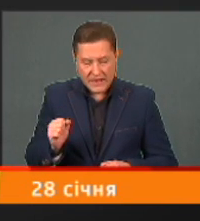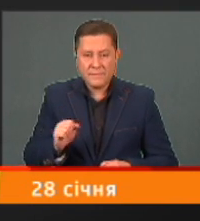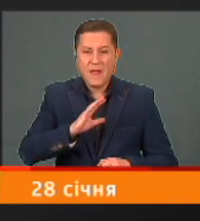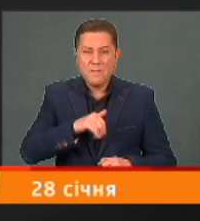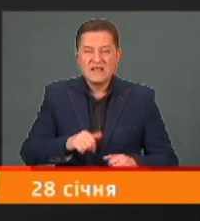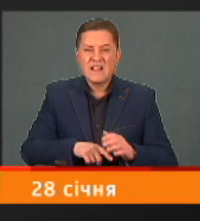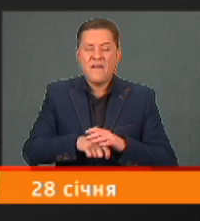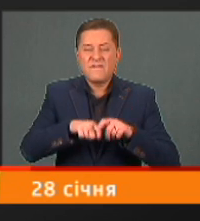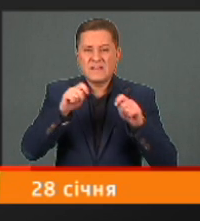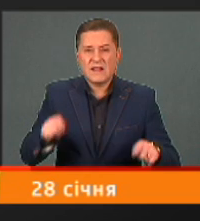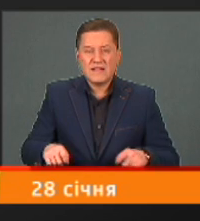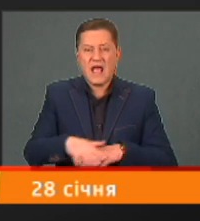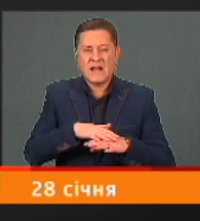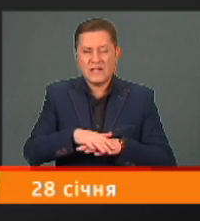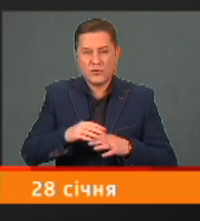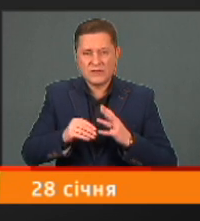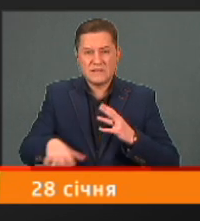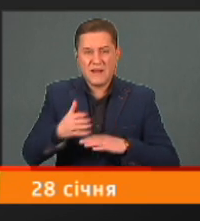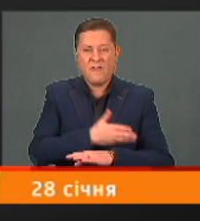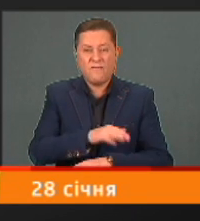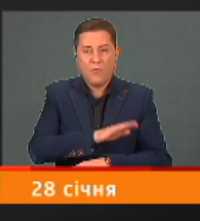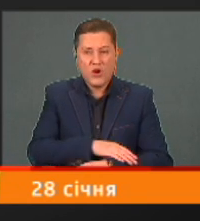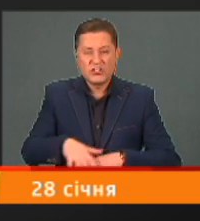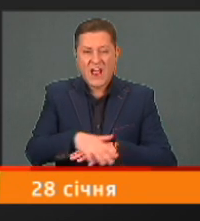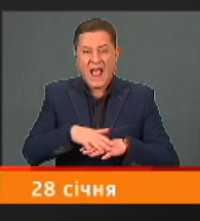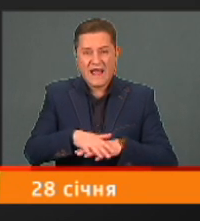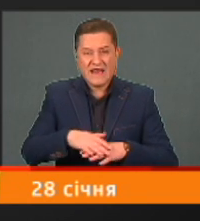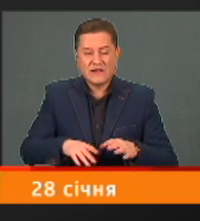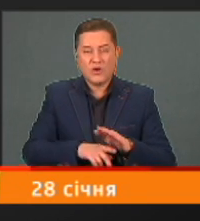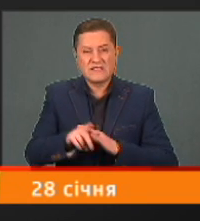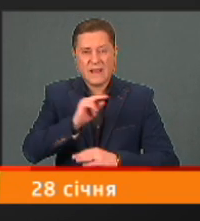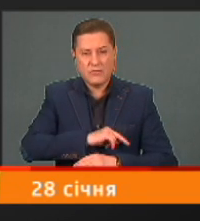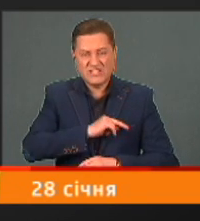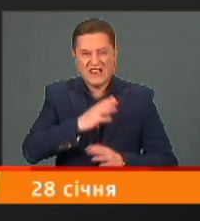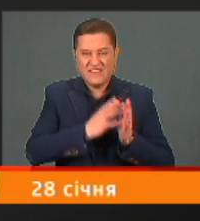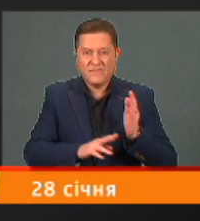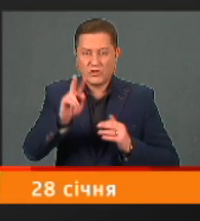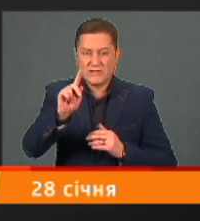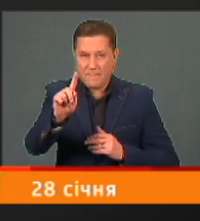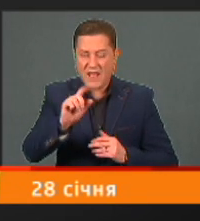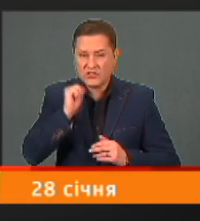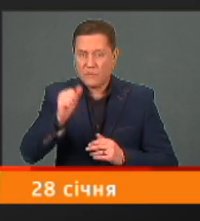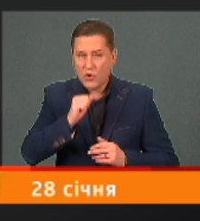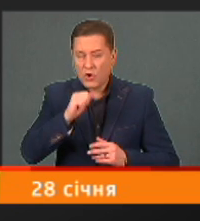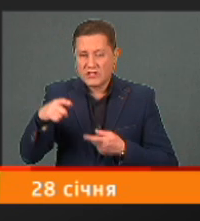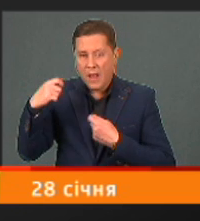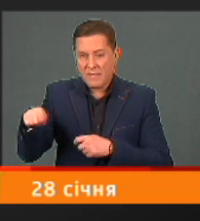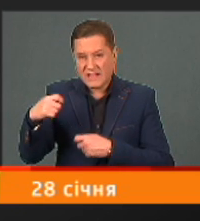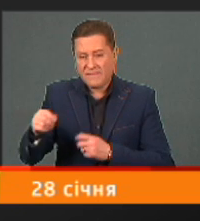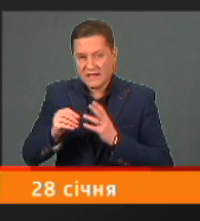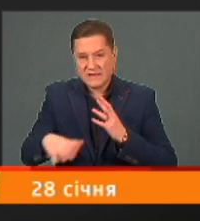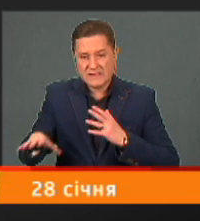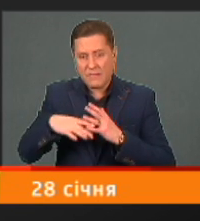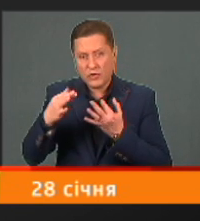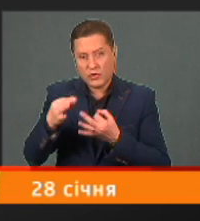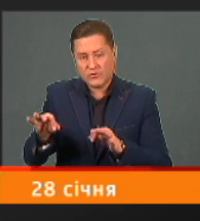землі діяли і у сусідніх країнах. У Польщі, приміром, ринок запустили у 91-му році, а продавати ріллю іноземцям дозволили